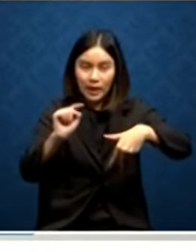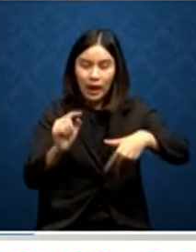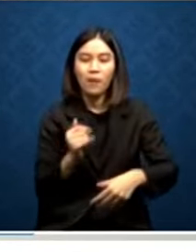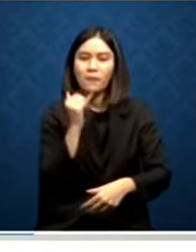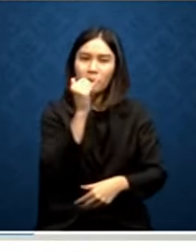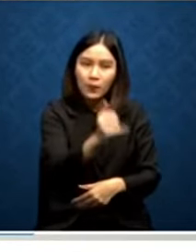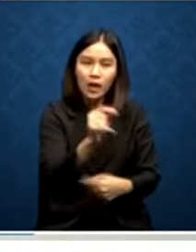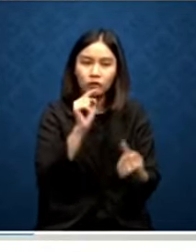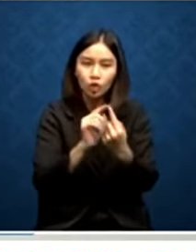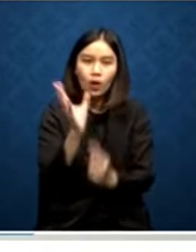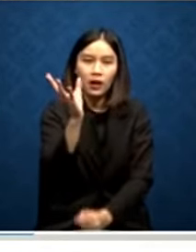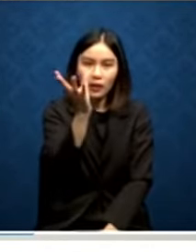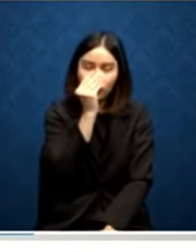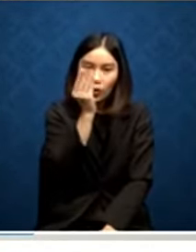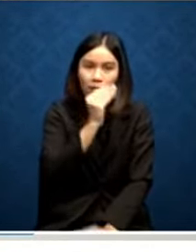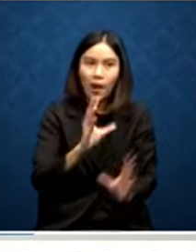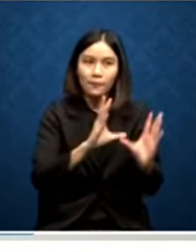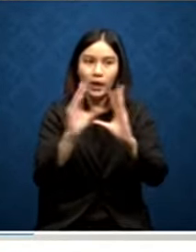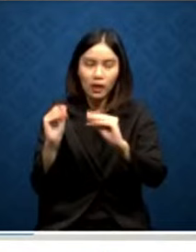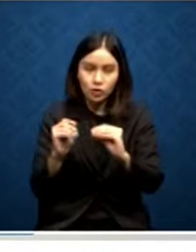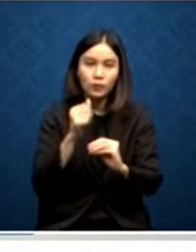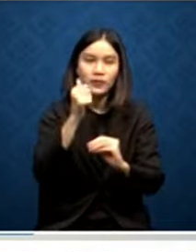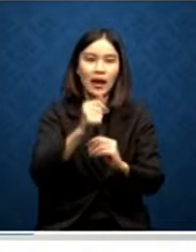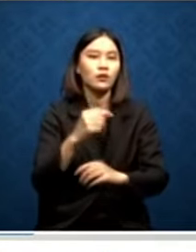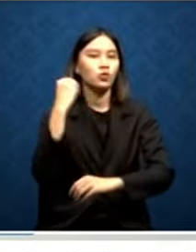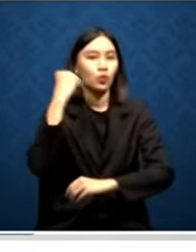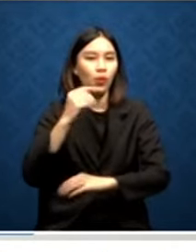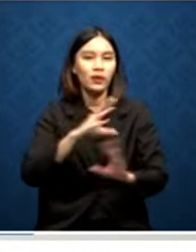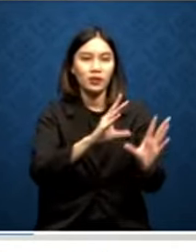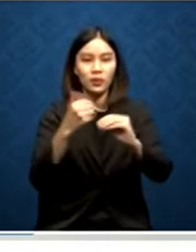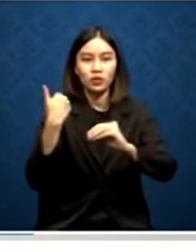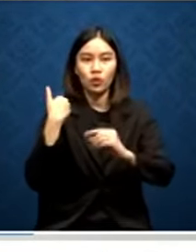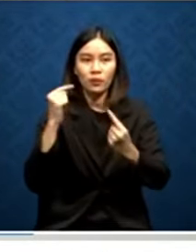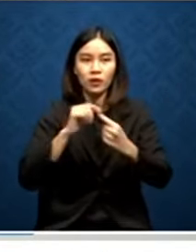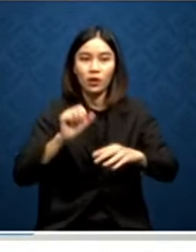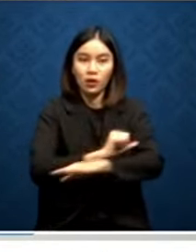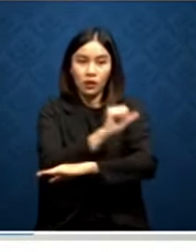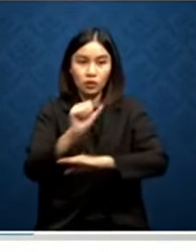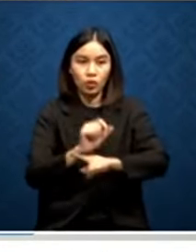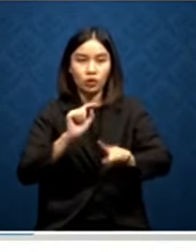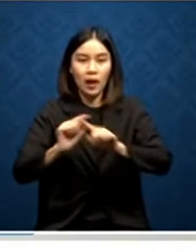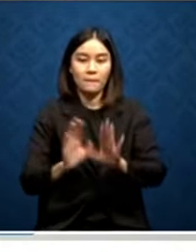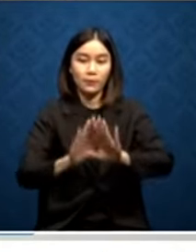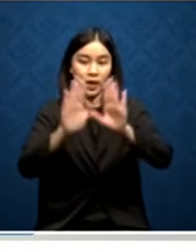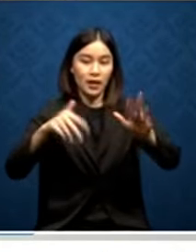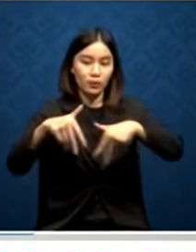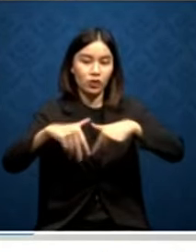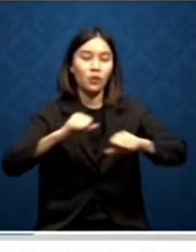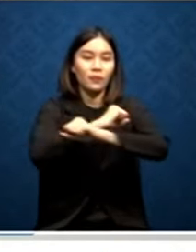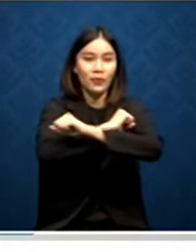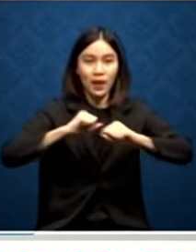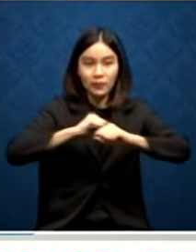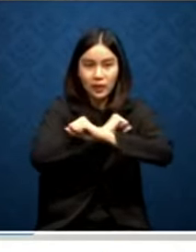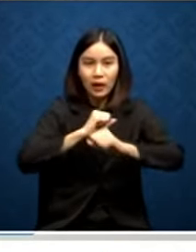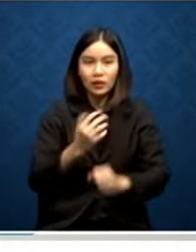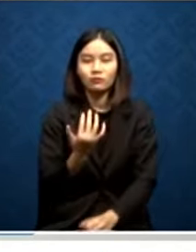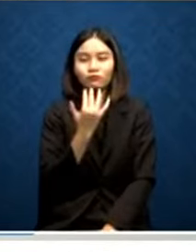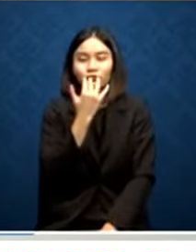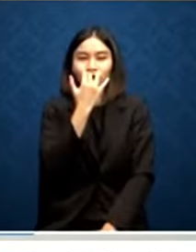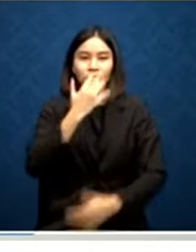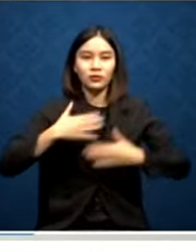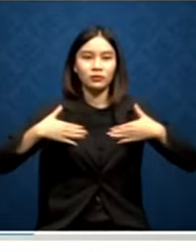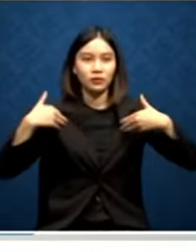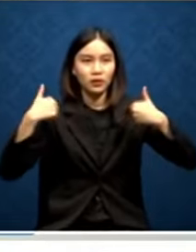าฟังการประชุมสภาได้ทุกวันที่มีการประชุมพื้นที่สวนเปิดให้ประชาชนเข้ามาออกกำลังกายสูดอากาศบริสุ